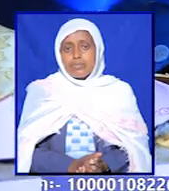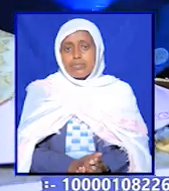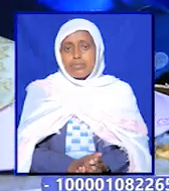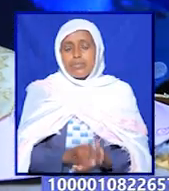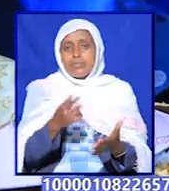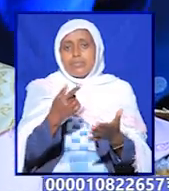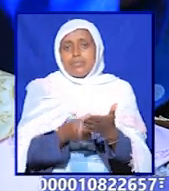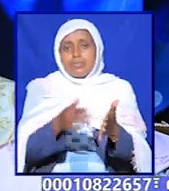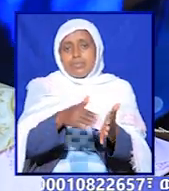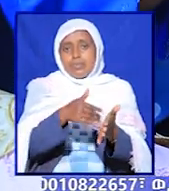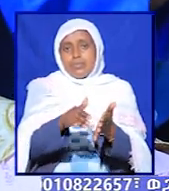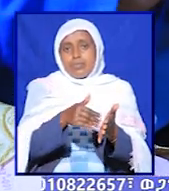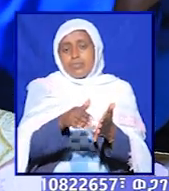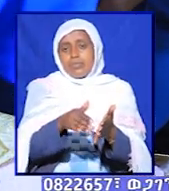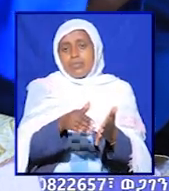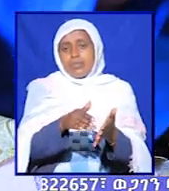እንደዚህ ቀባና